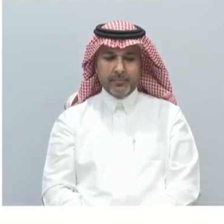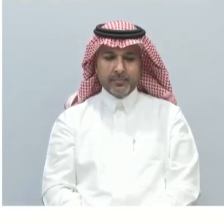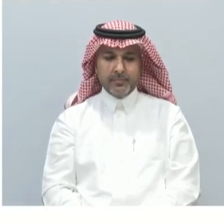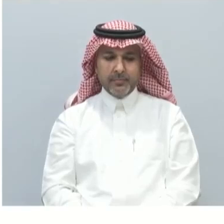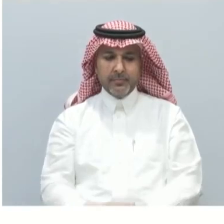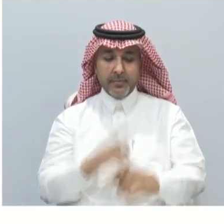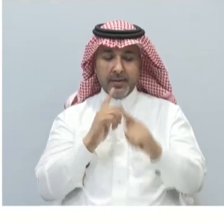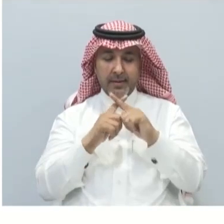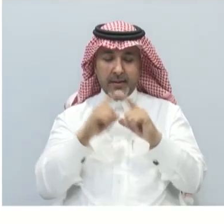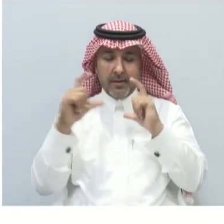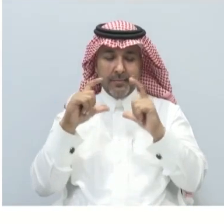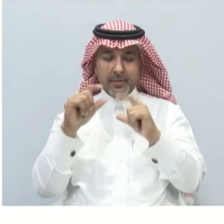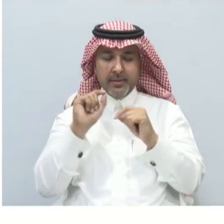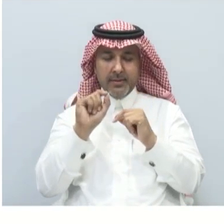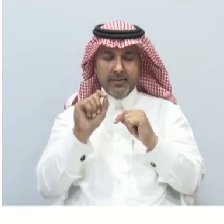35 ضرب